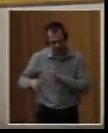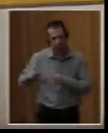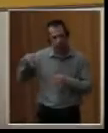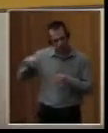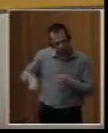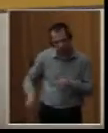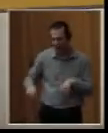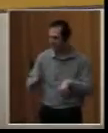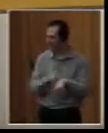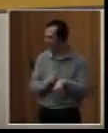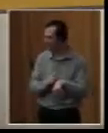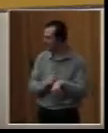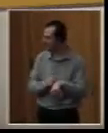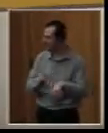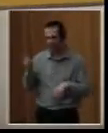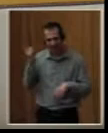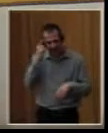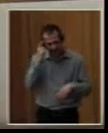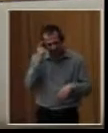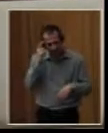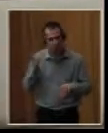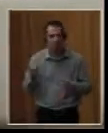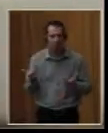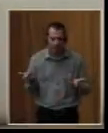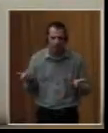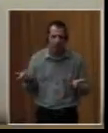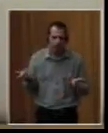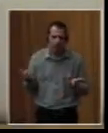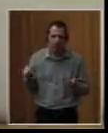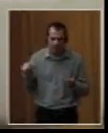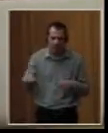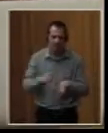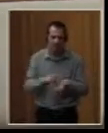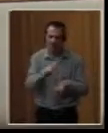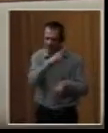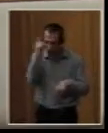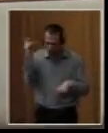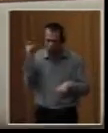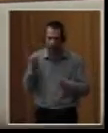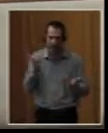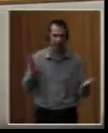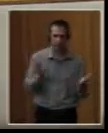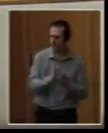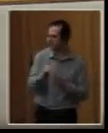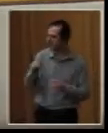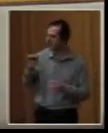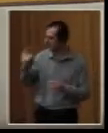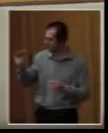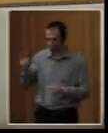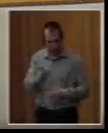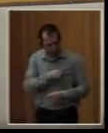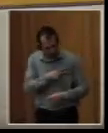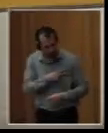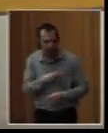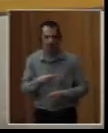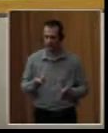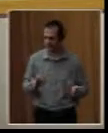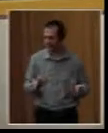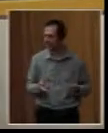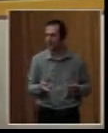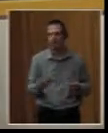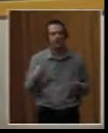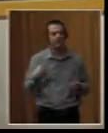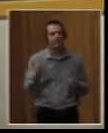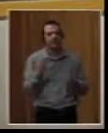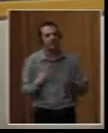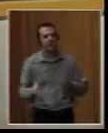καταλαβαίνουμε τι επιπτώσεις ποιων πρακτικών αντιμετωπίζει. Σωστά, Αντώνη? Θα ήθελα επίσης να